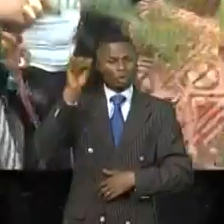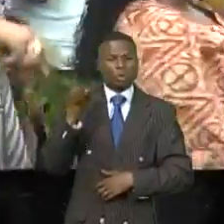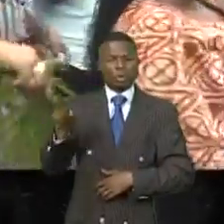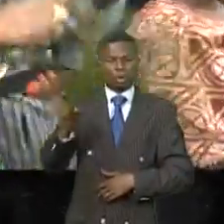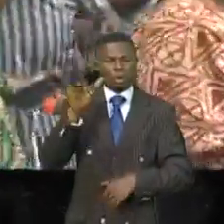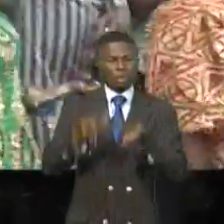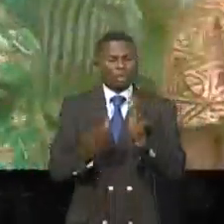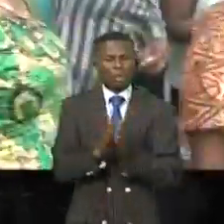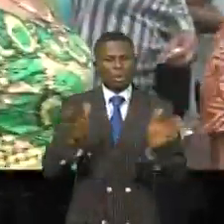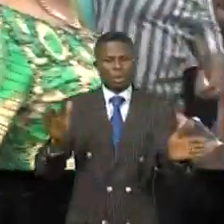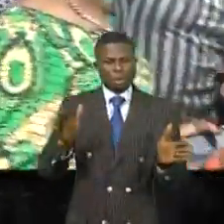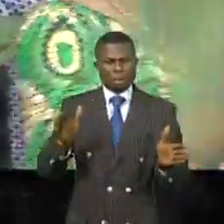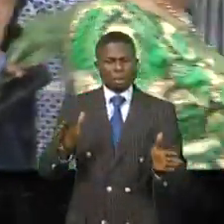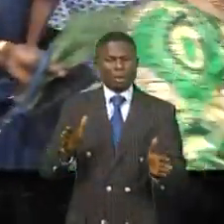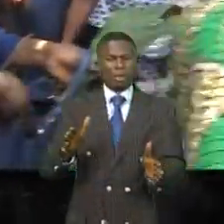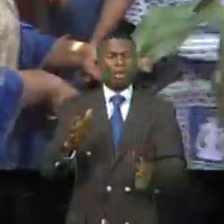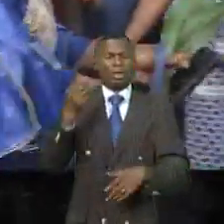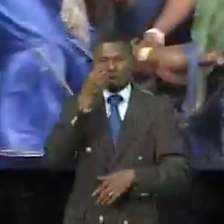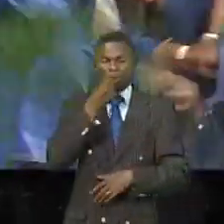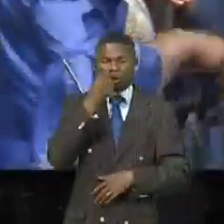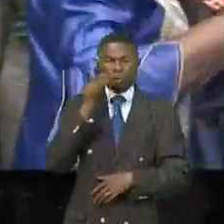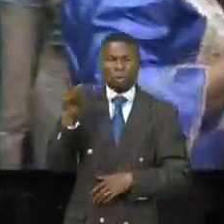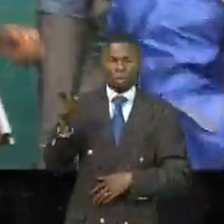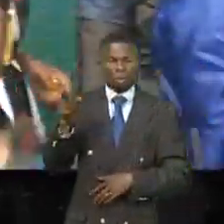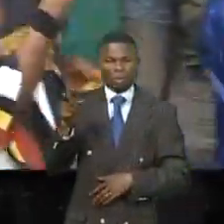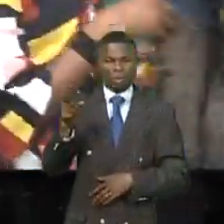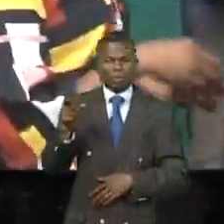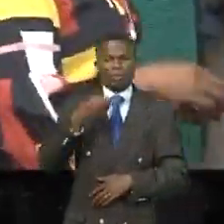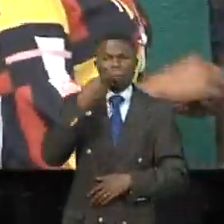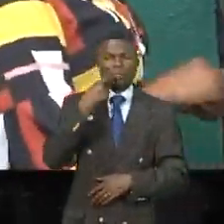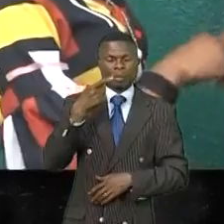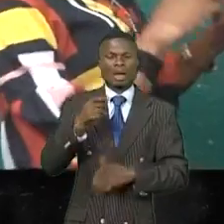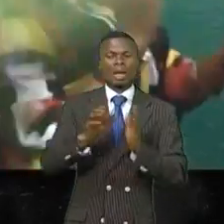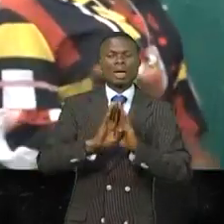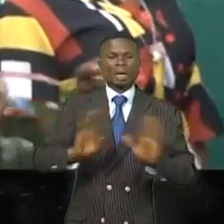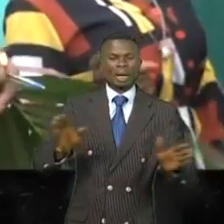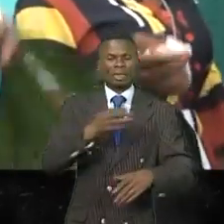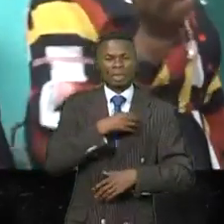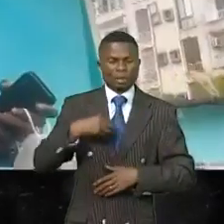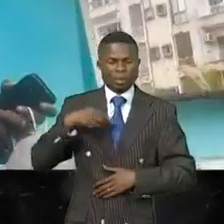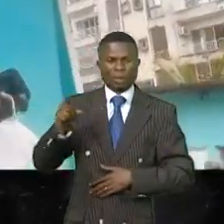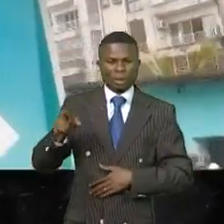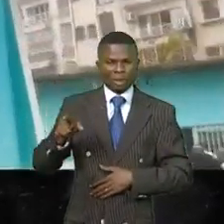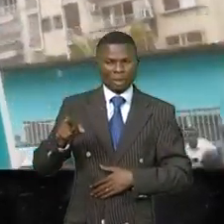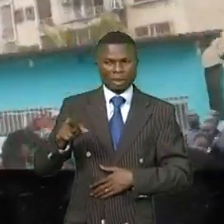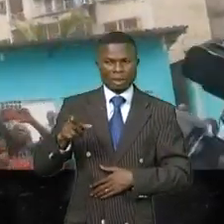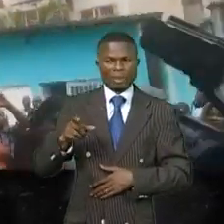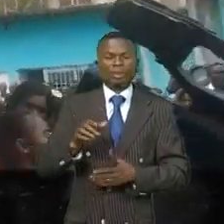Le secrétaire général aux mines, Joseph Ikolio Mbuyapeke, parle de ses cadres de l'administration de mines.